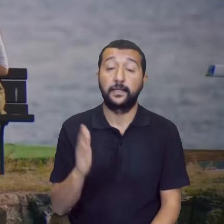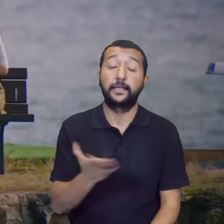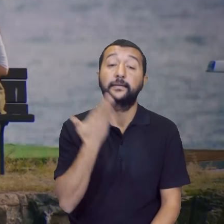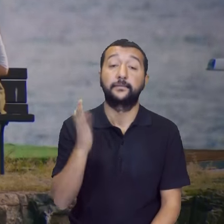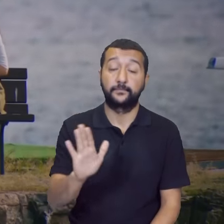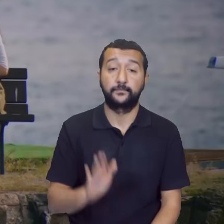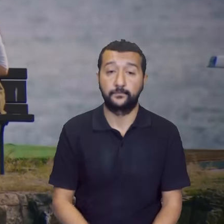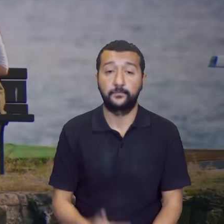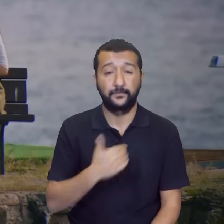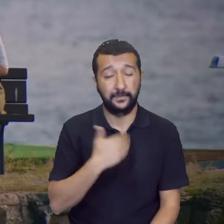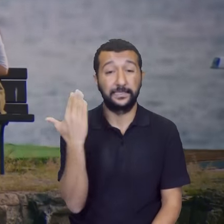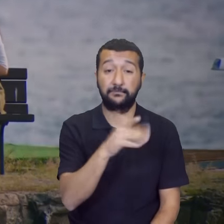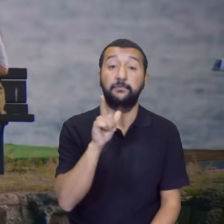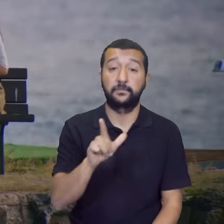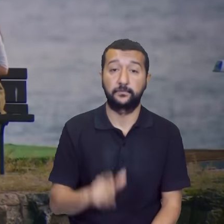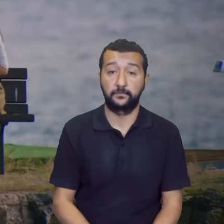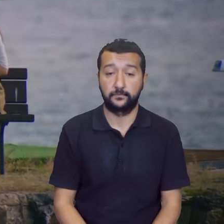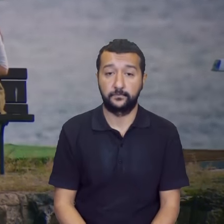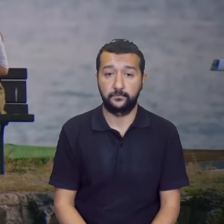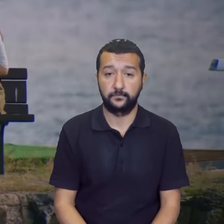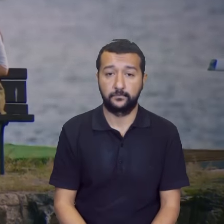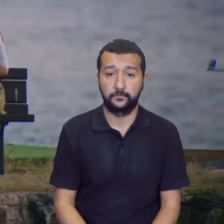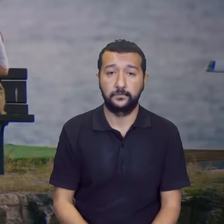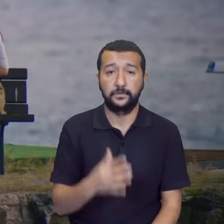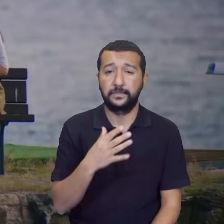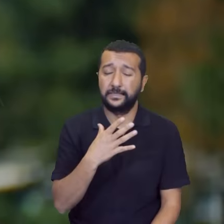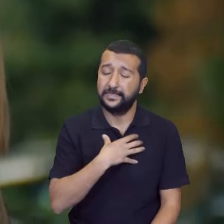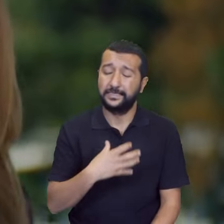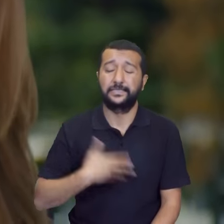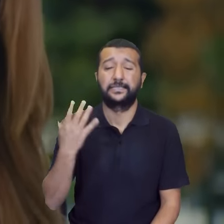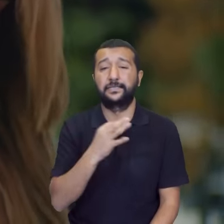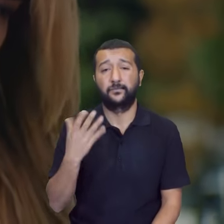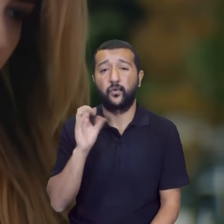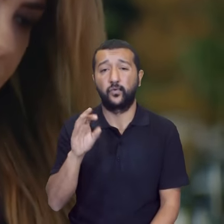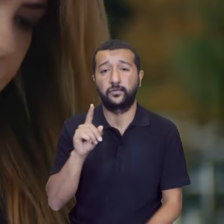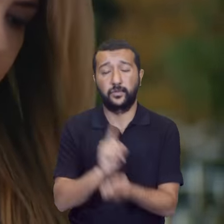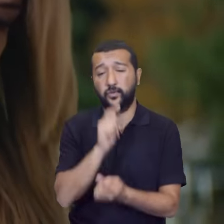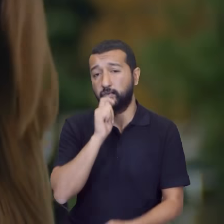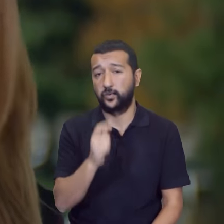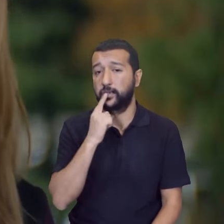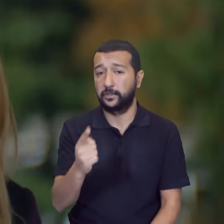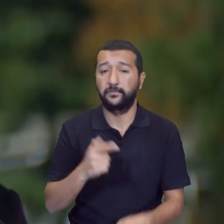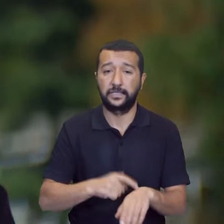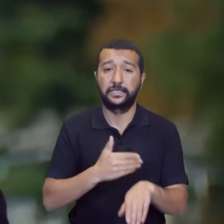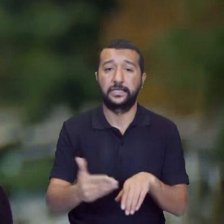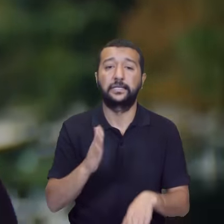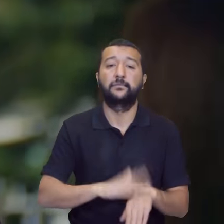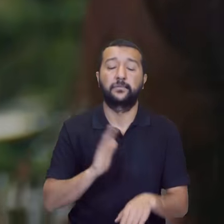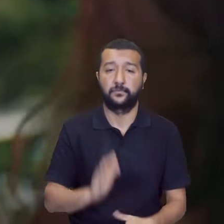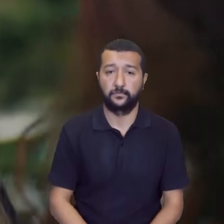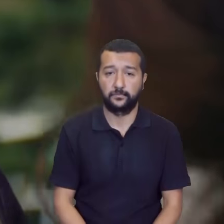Neyse, benim gitmem lazım. Canım hiç istemiyor ama hocama söz verdim. Geç kalmayayım